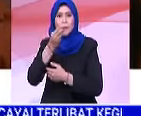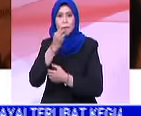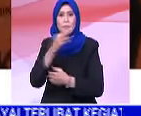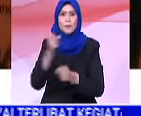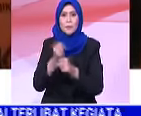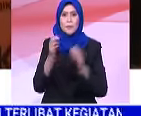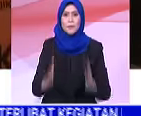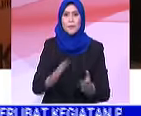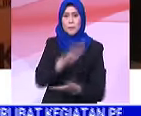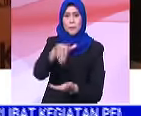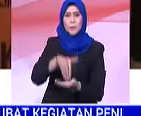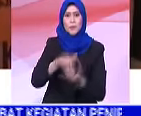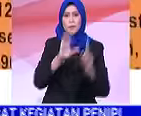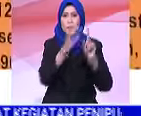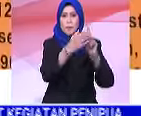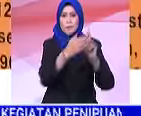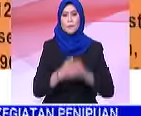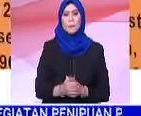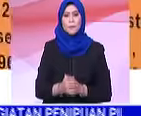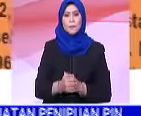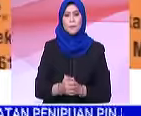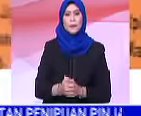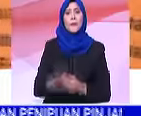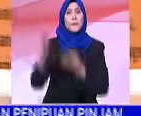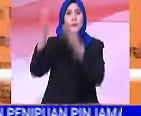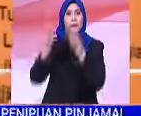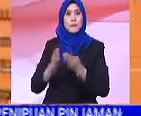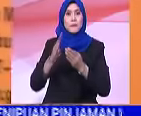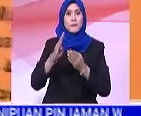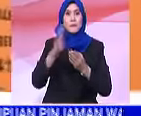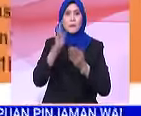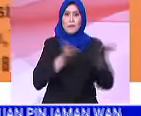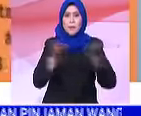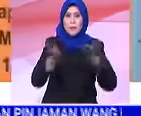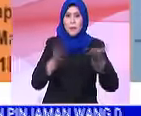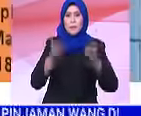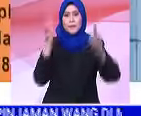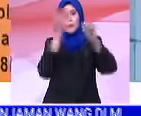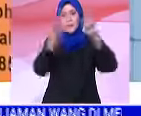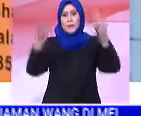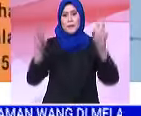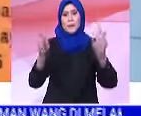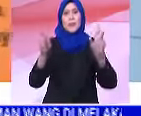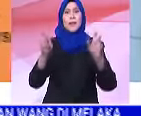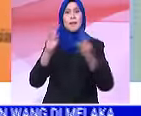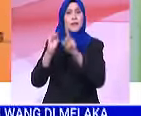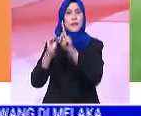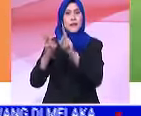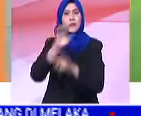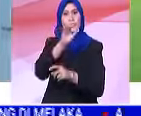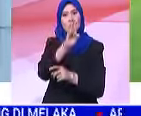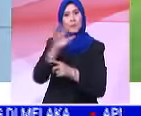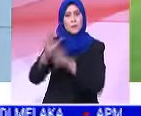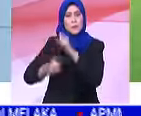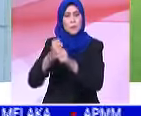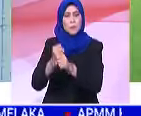bertugas di pusat-pusat kuarantin. Berkat berjasa, tema sambutan JKM ke-75 tahun menjadi aspirasi